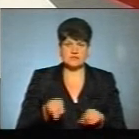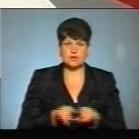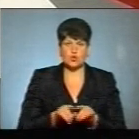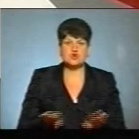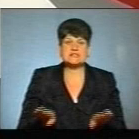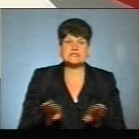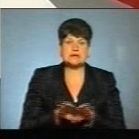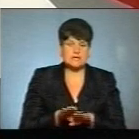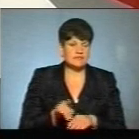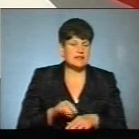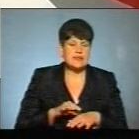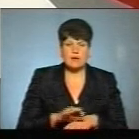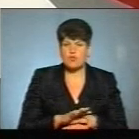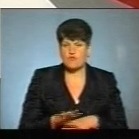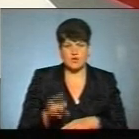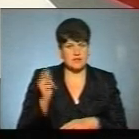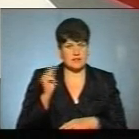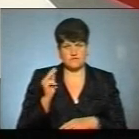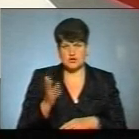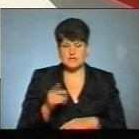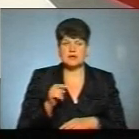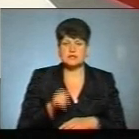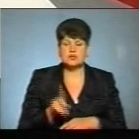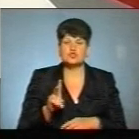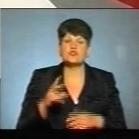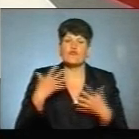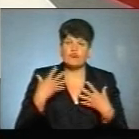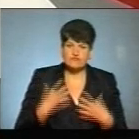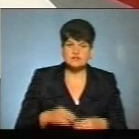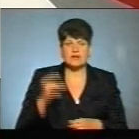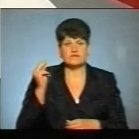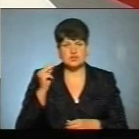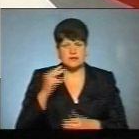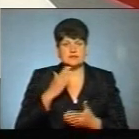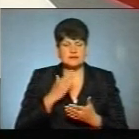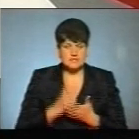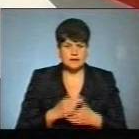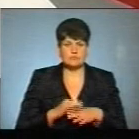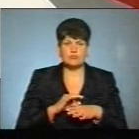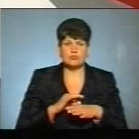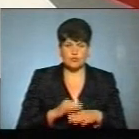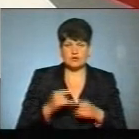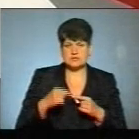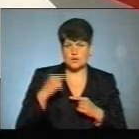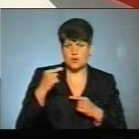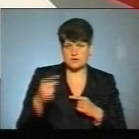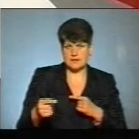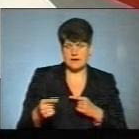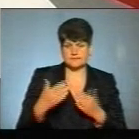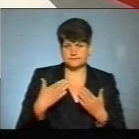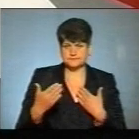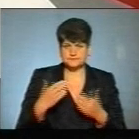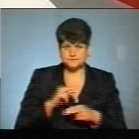закриті, вони не проводять навчання. Ті, що вже навчаються, якщо була можливість, то проводиться навчання в режимі онлайн.